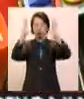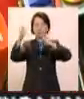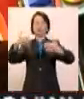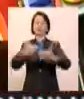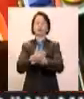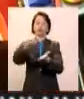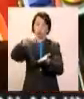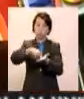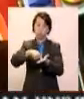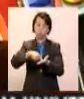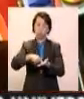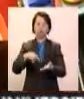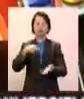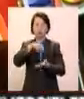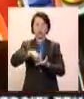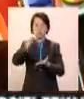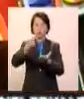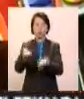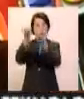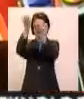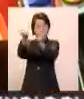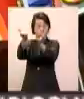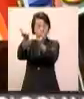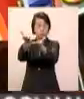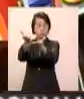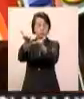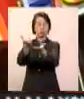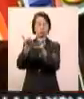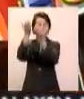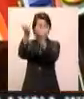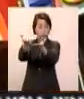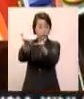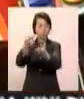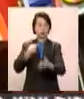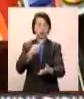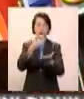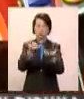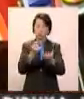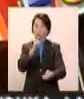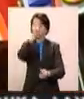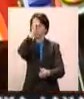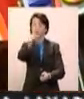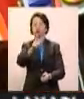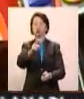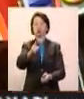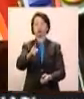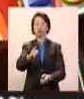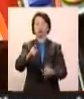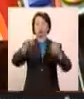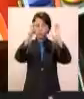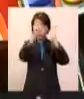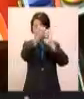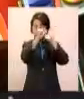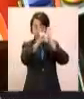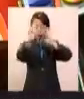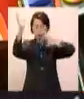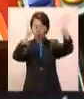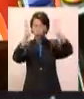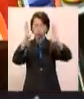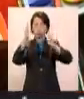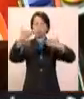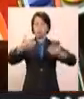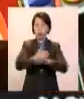ini. Perkara ini harus diusulkan dan diangkat. Iaitu kita nak pastikan bahawa agenda Malaysia baharu ini